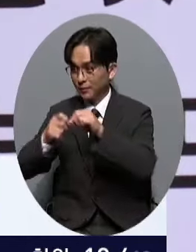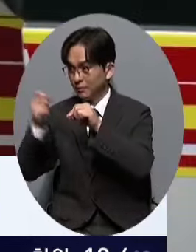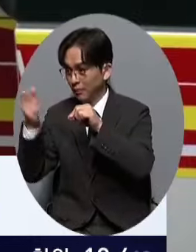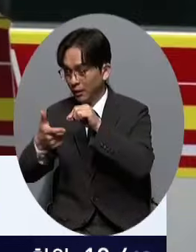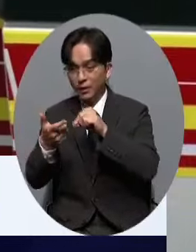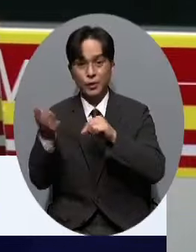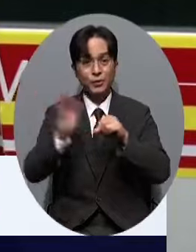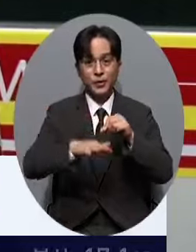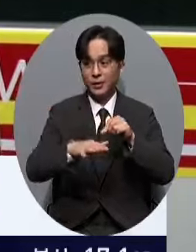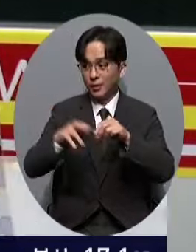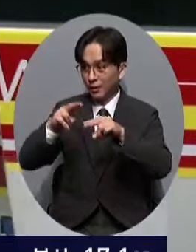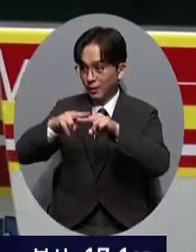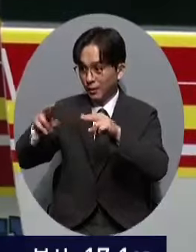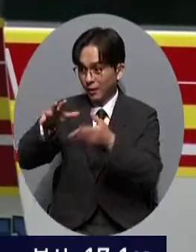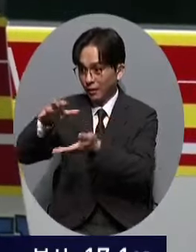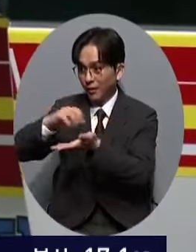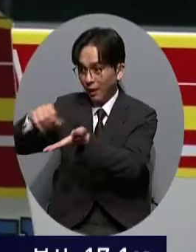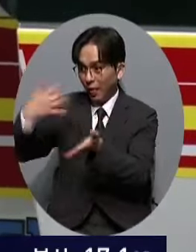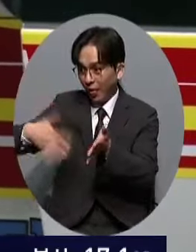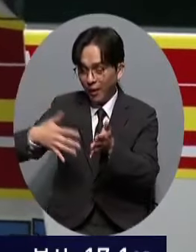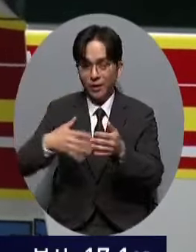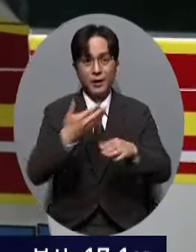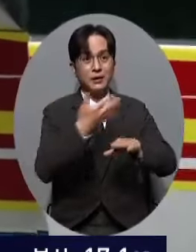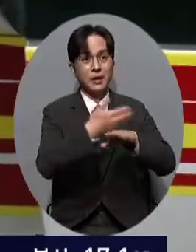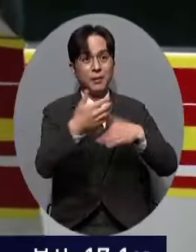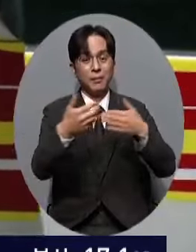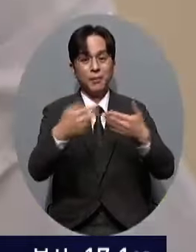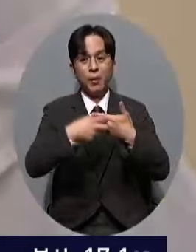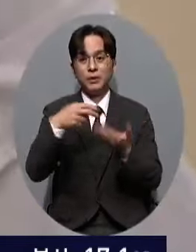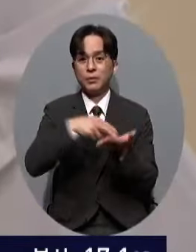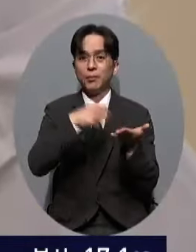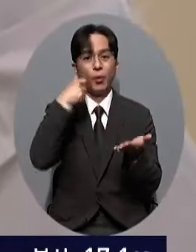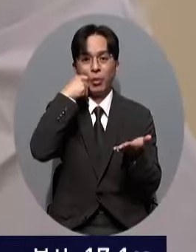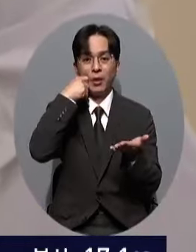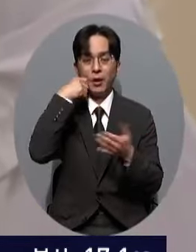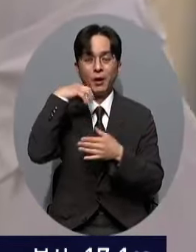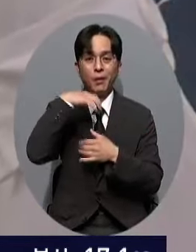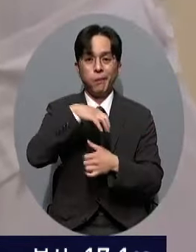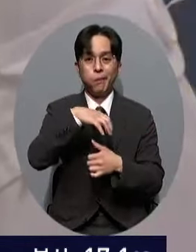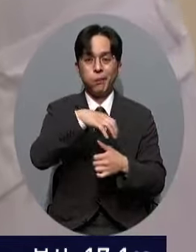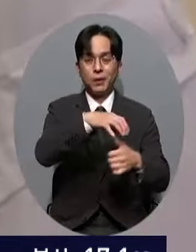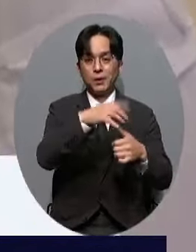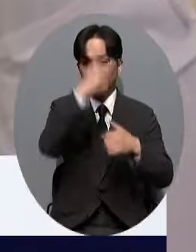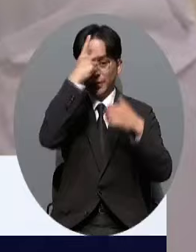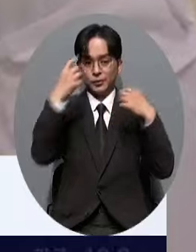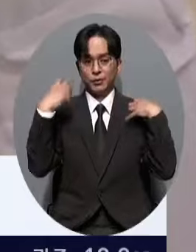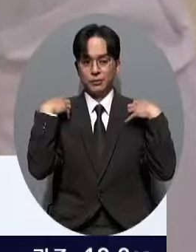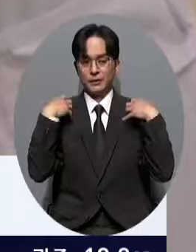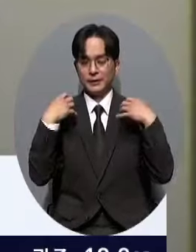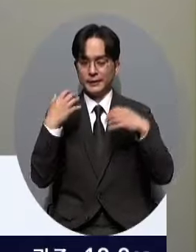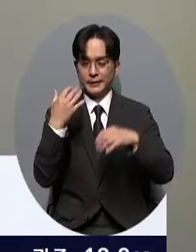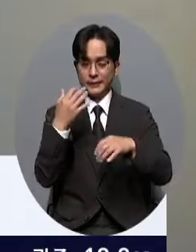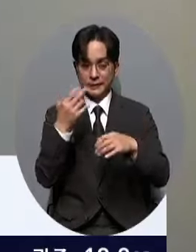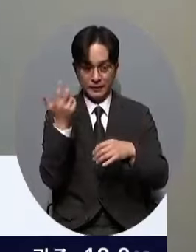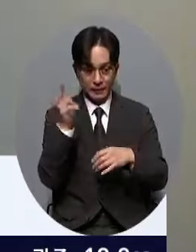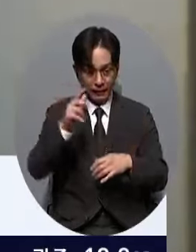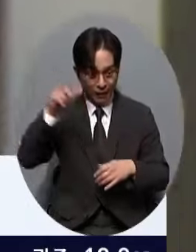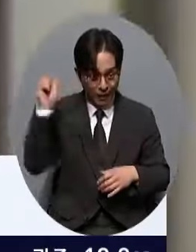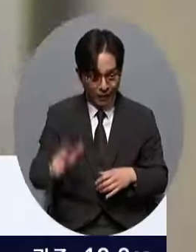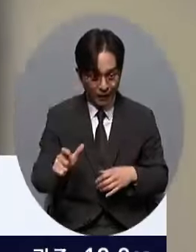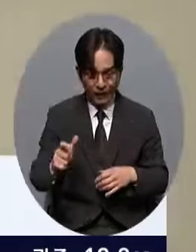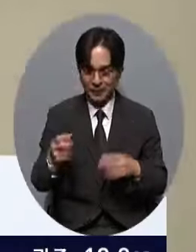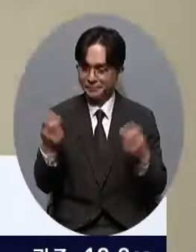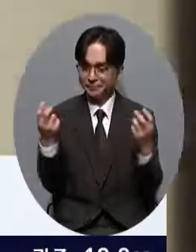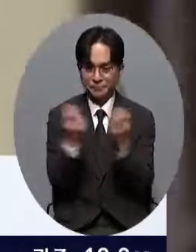가도 못하는 상태가 됐습니다. 정부가 그동안의 입장을 철회하고 미복귀 전공의들의 사표